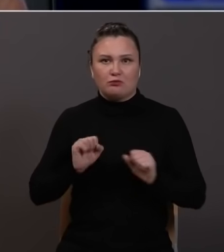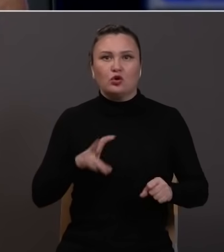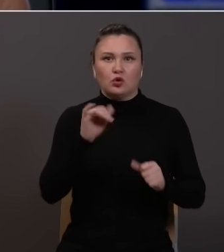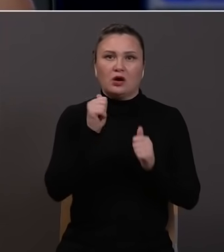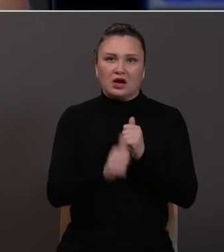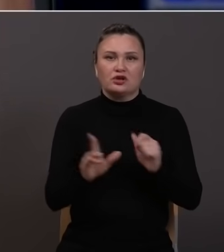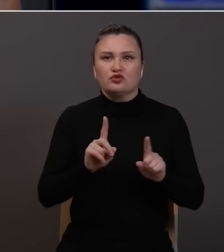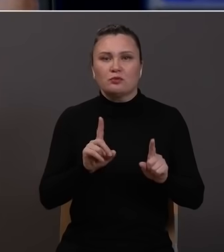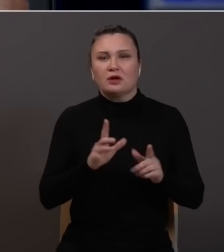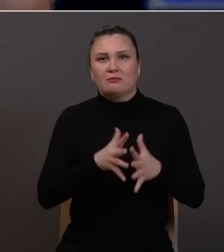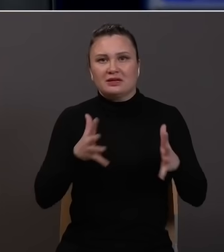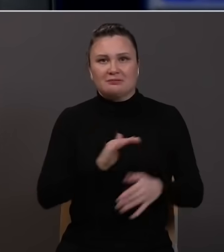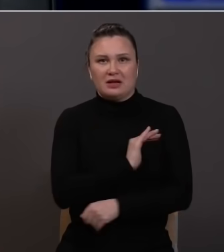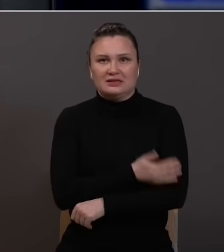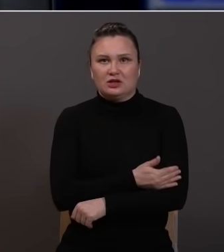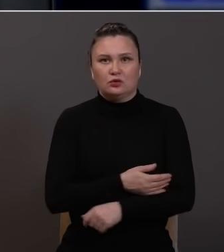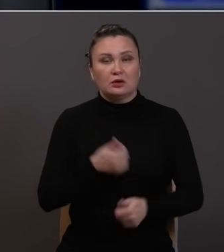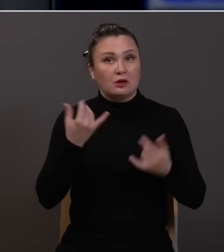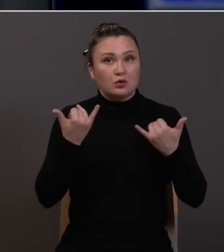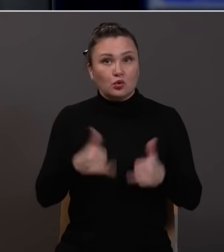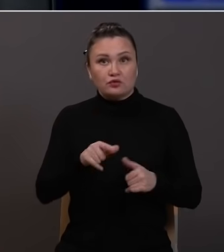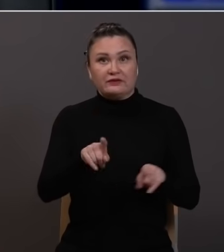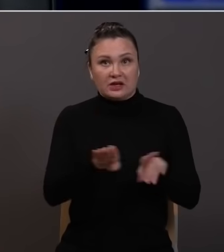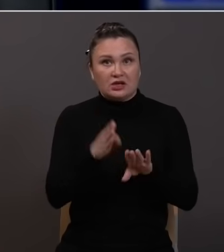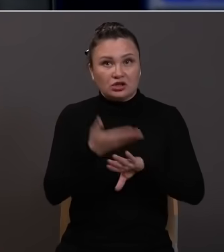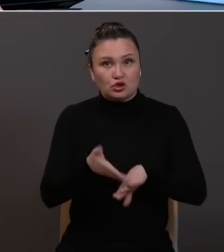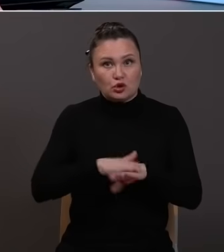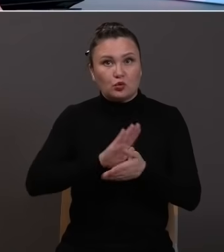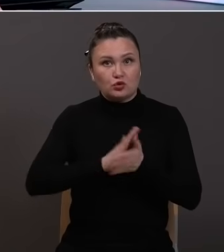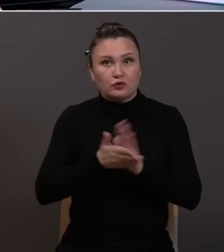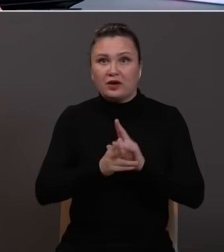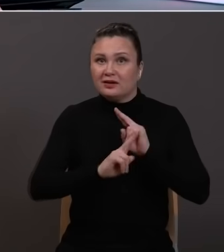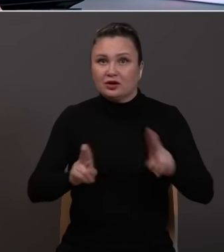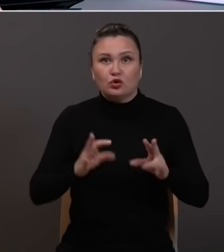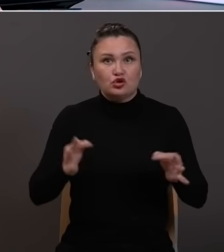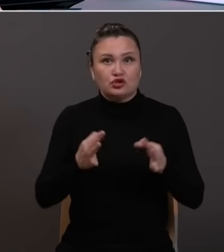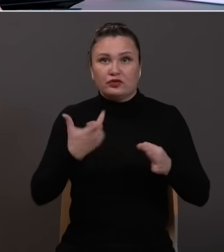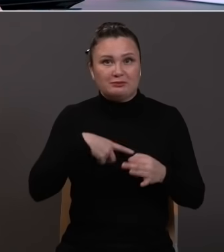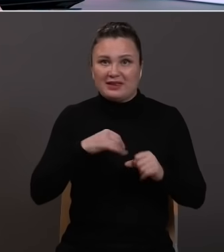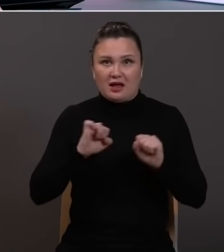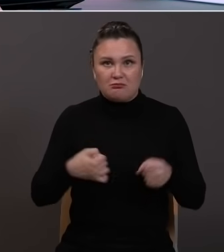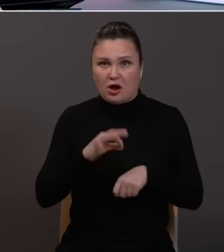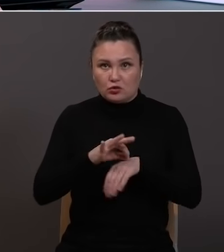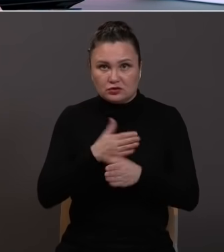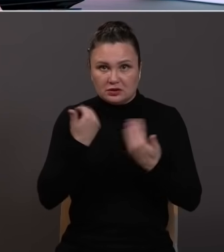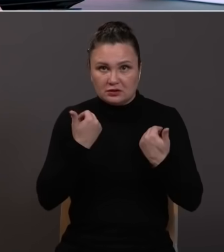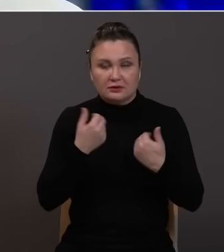каждый в чем-то максимально силен. Неужели у вас вот в таких тяжелейших условиях никто ничего себе не отморозил? Нет,